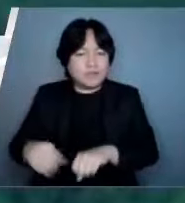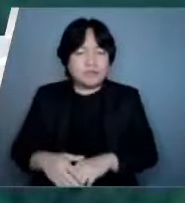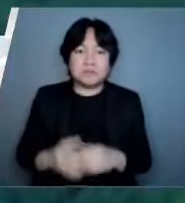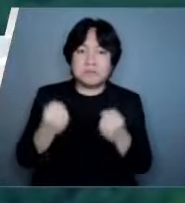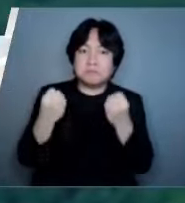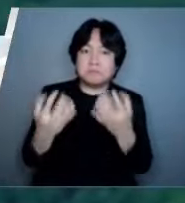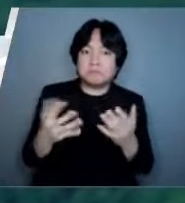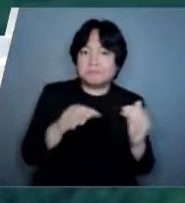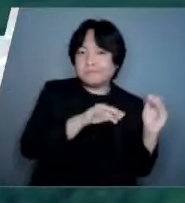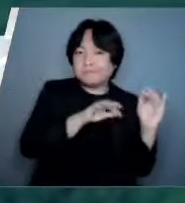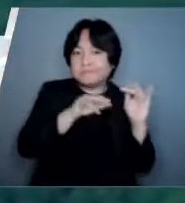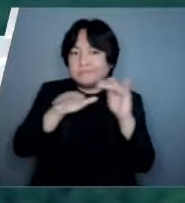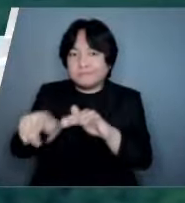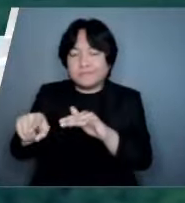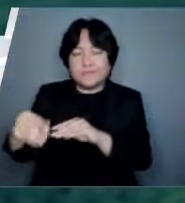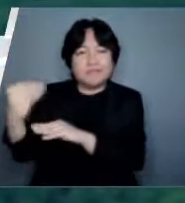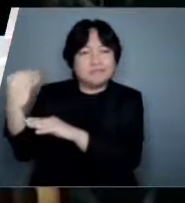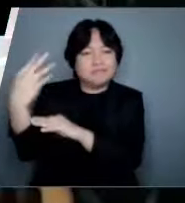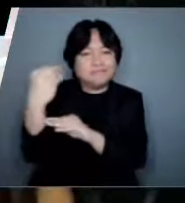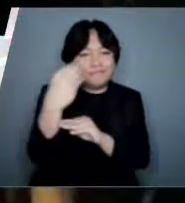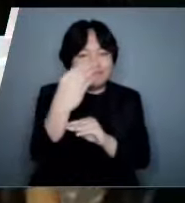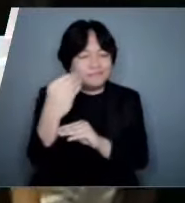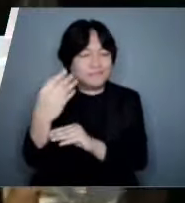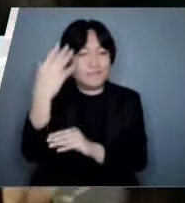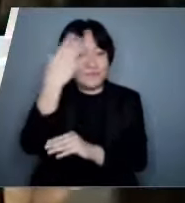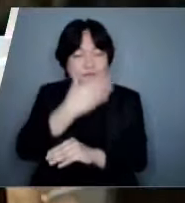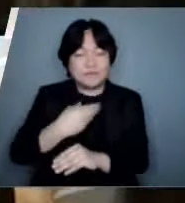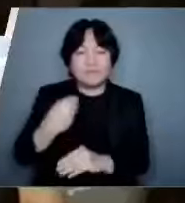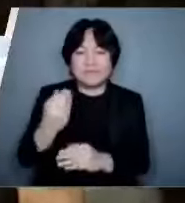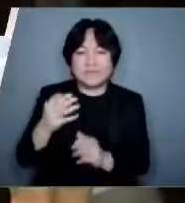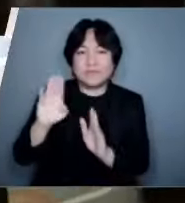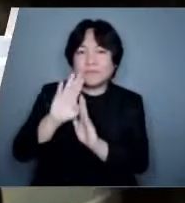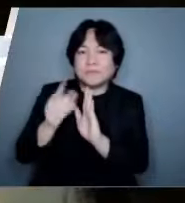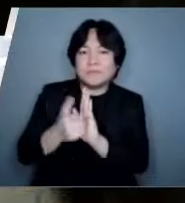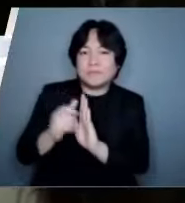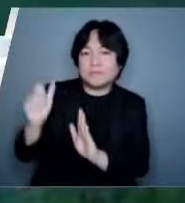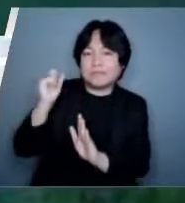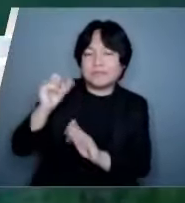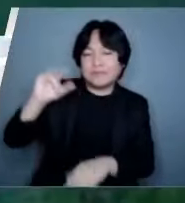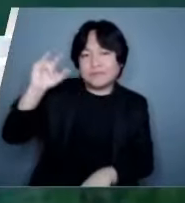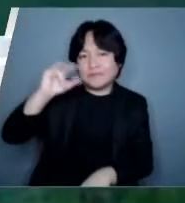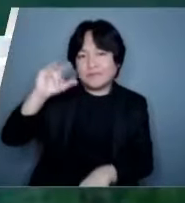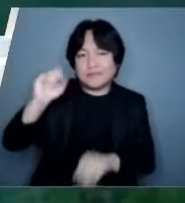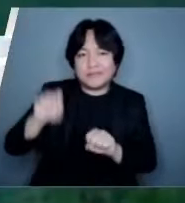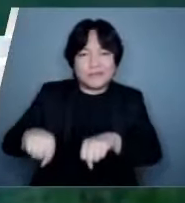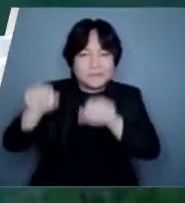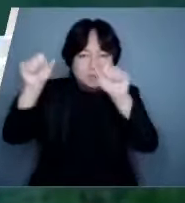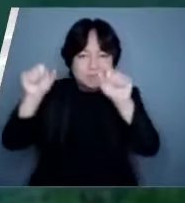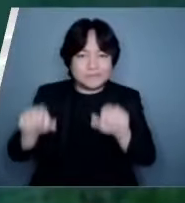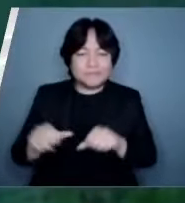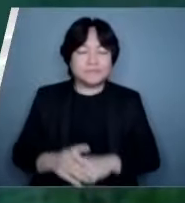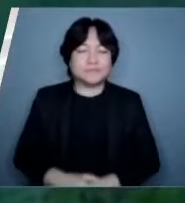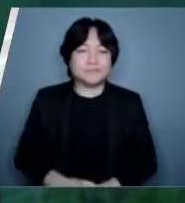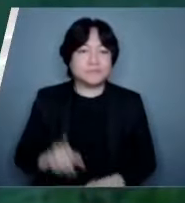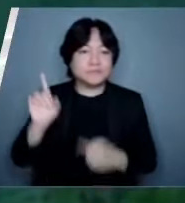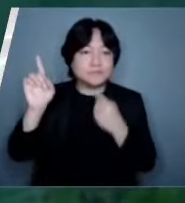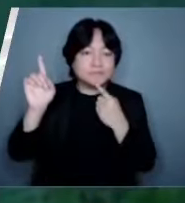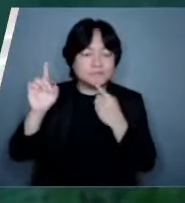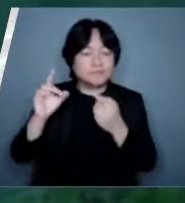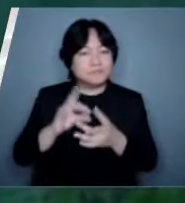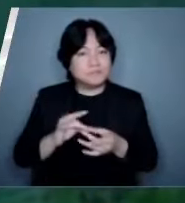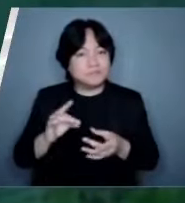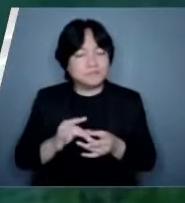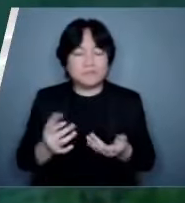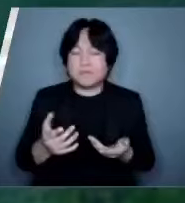para mag-picture taking sa magandang background at Instagram worthy spots interested po ang puntahan siya kasi ano ako